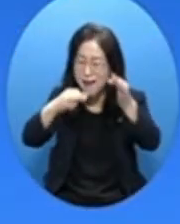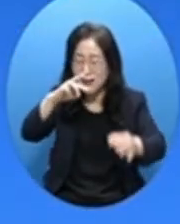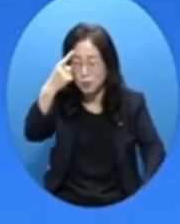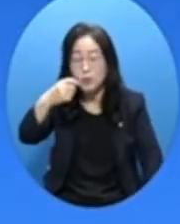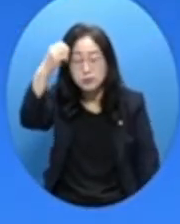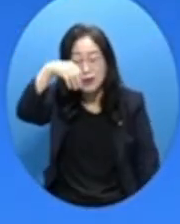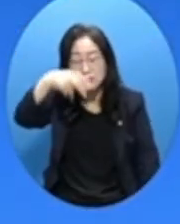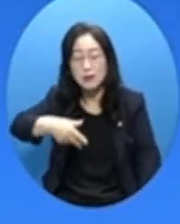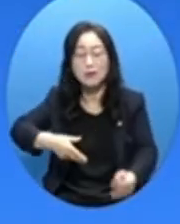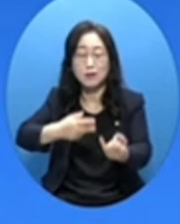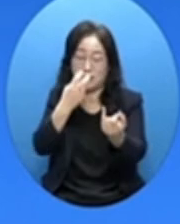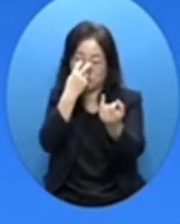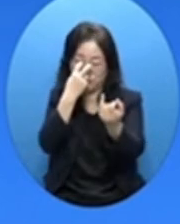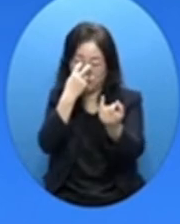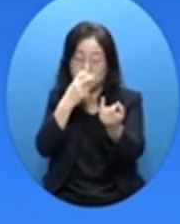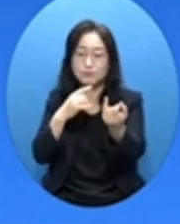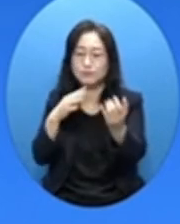지켜보고.